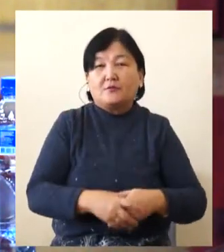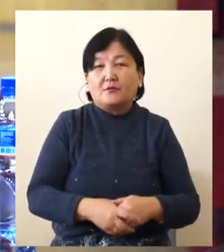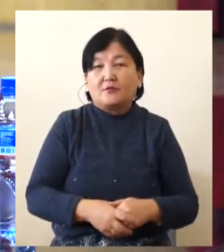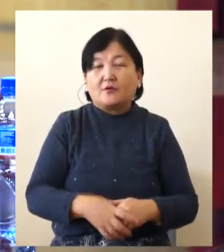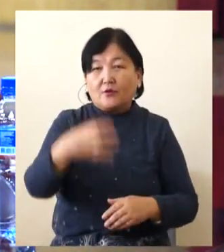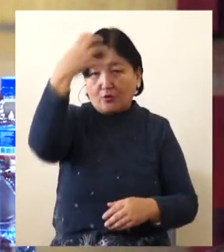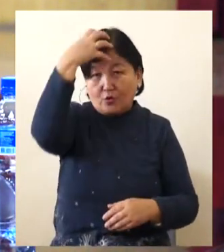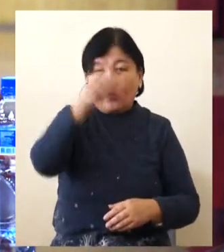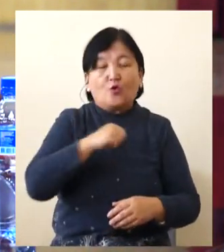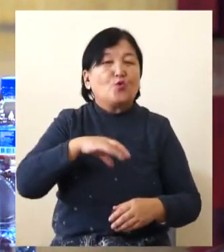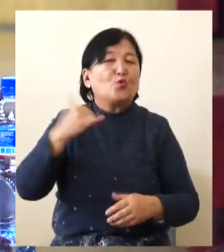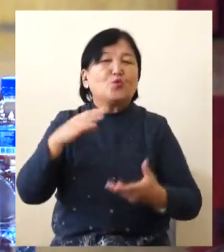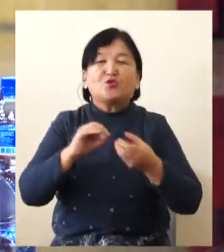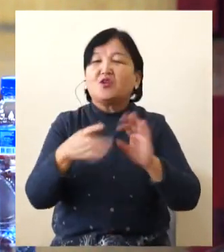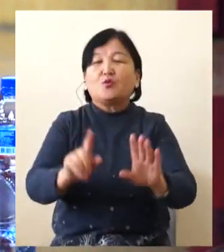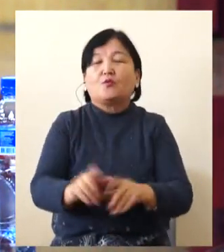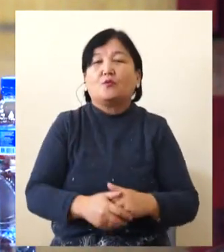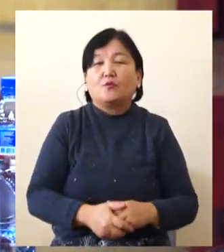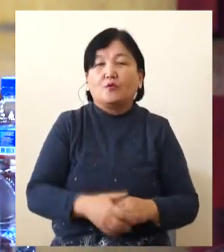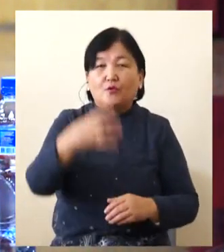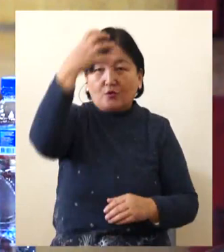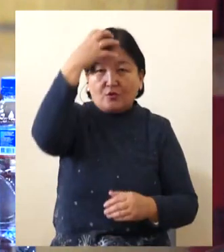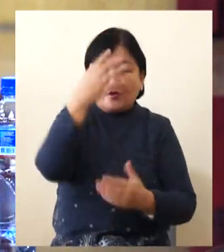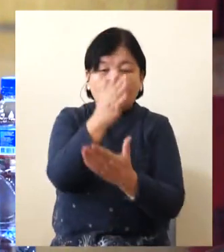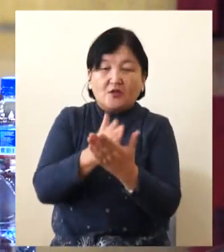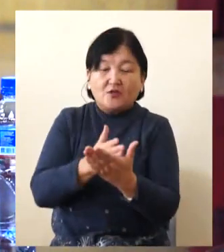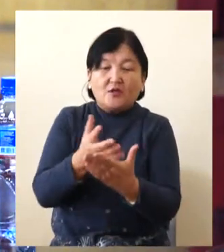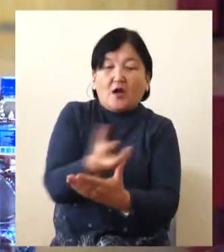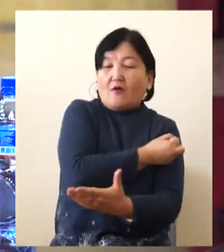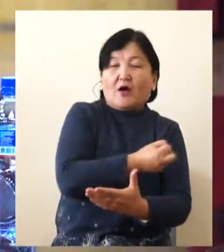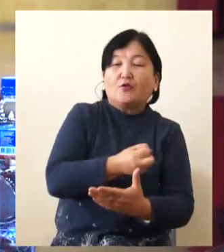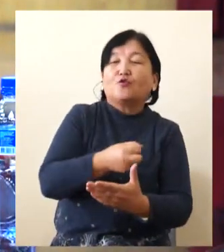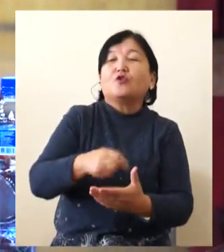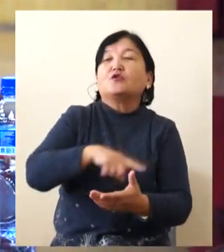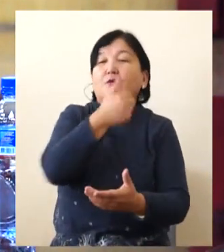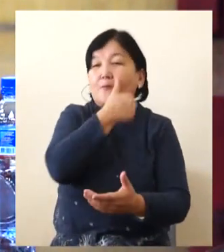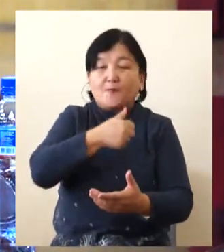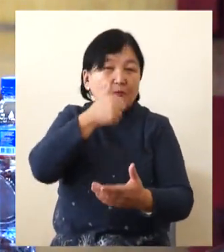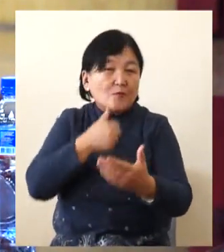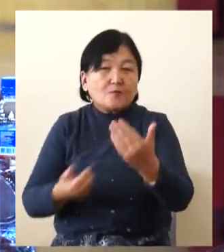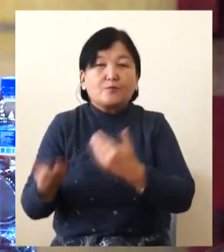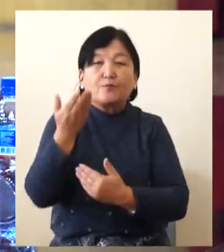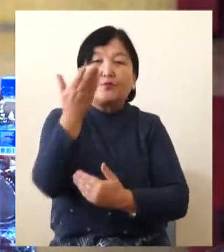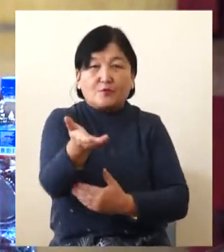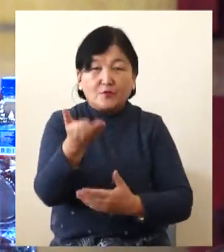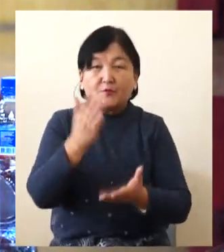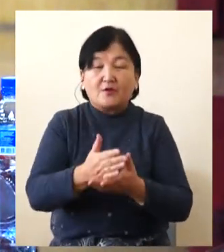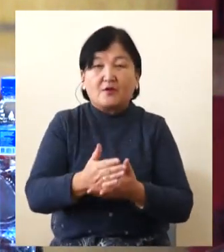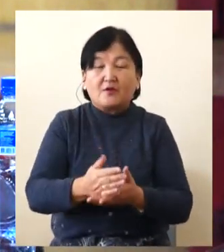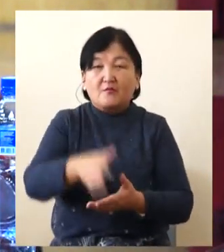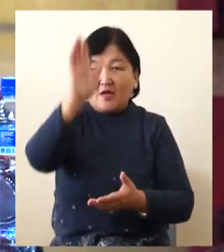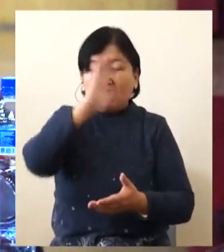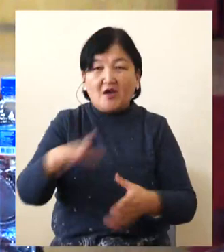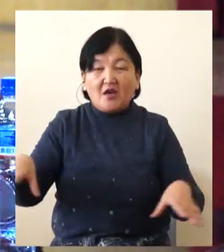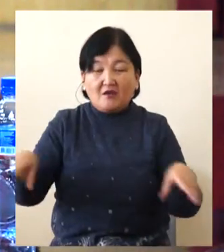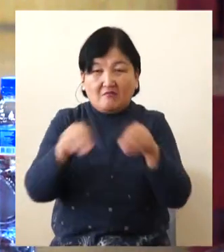юм төр өөрөө юуч бүтээдэг. Төрийг нэг хэсгээс нь аваад нөгөө хэсэгт нөгчдөг. Нууцаар. Ийм